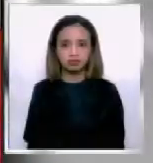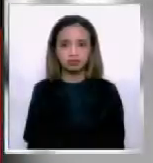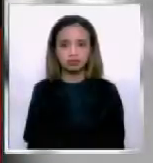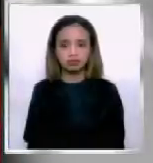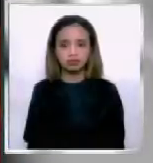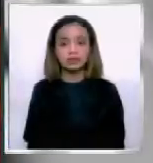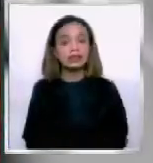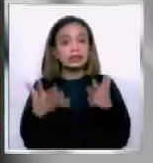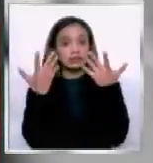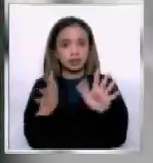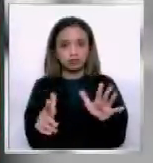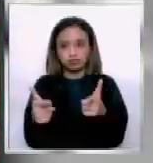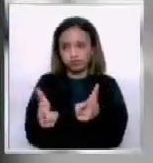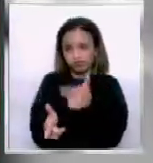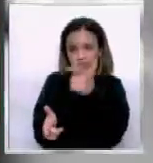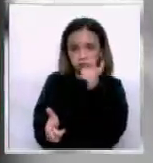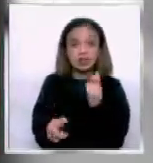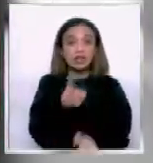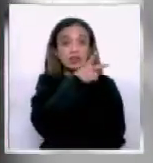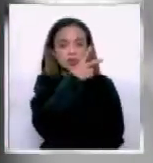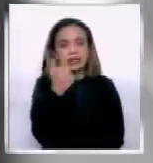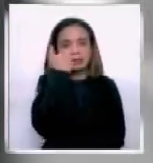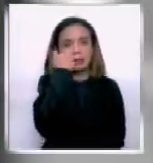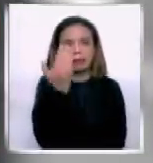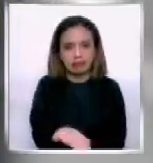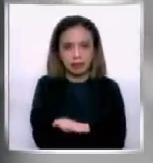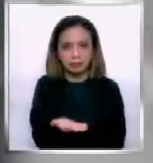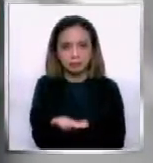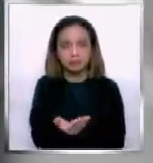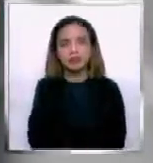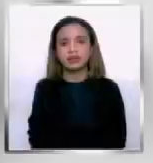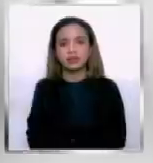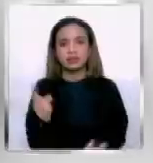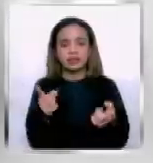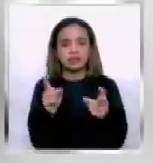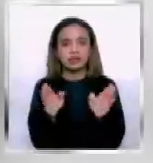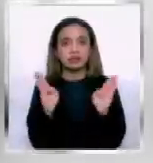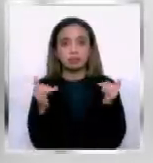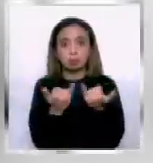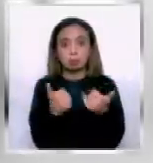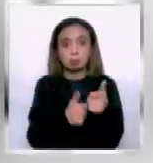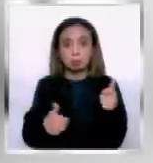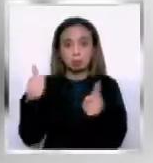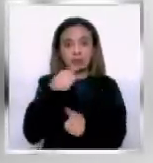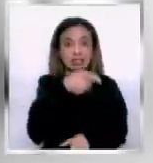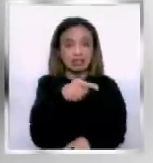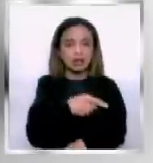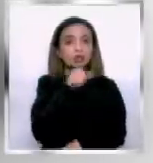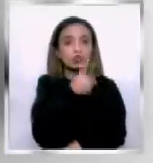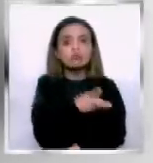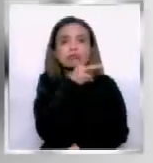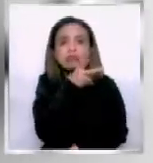Matapos ang putukan, patay ang suspect na si William Gandawali na incumbent barangay chairman sa lugar. Mastermind daw si Gandawali sa